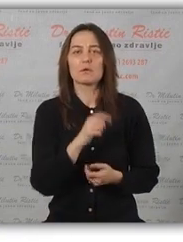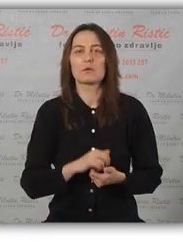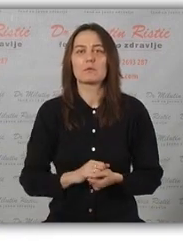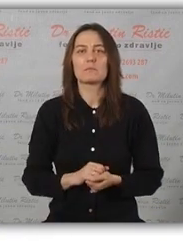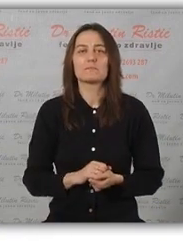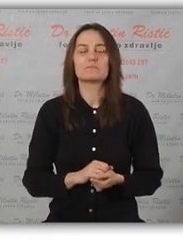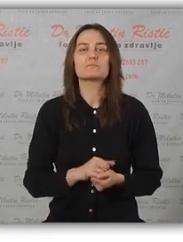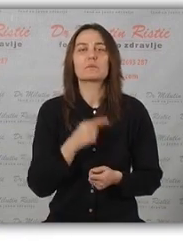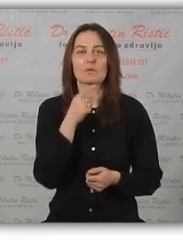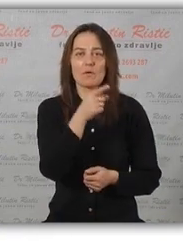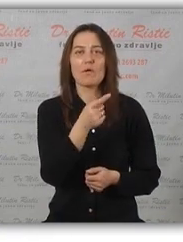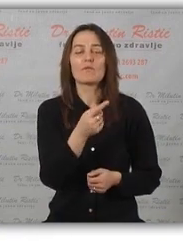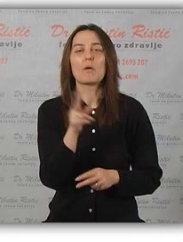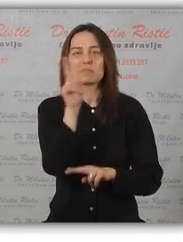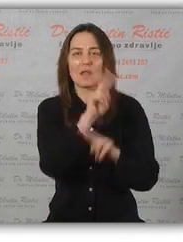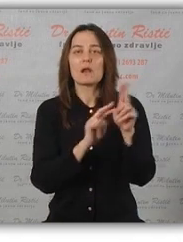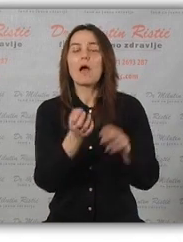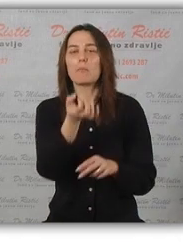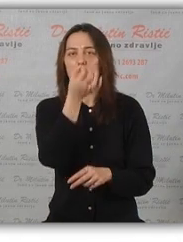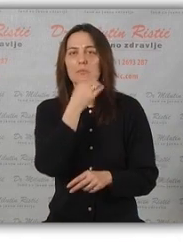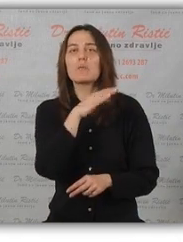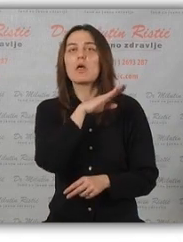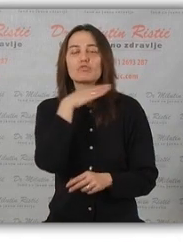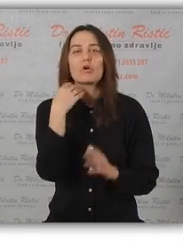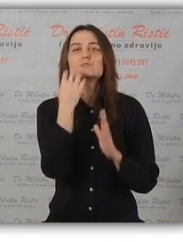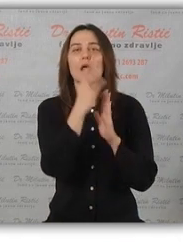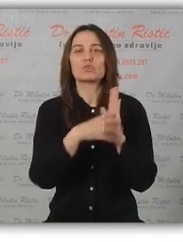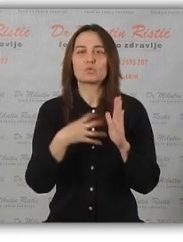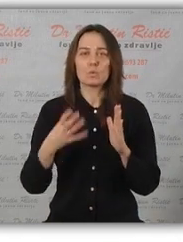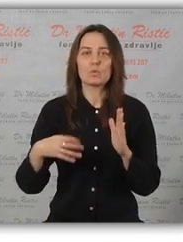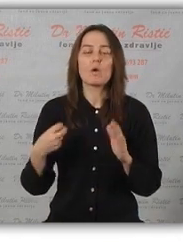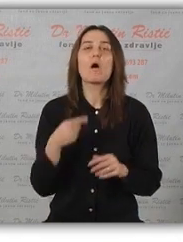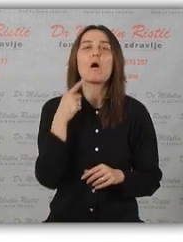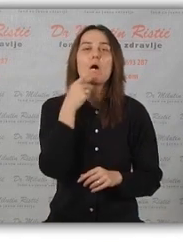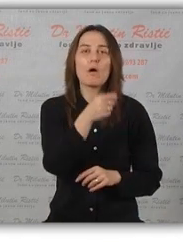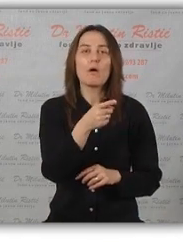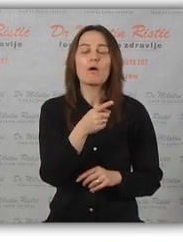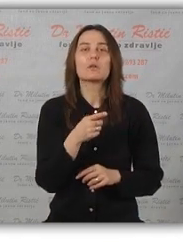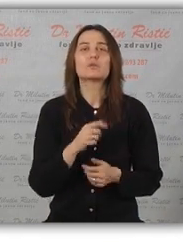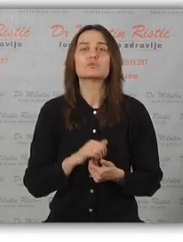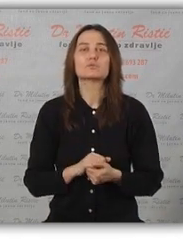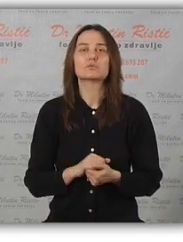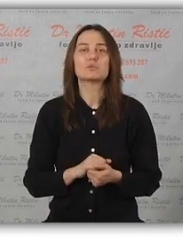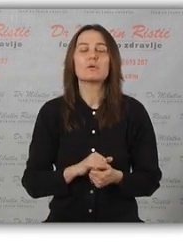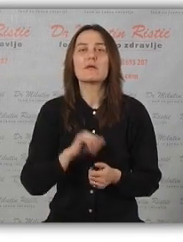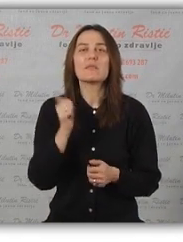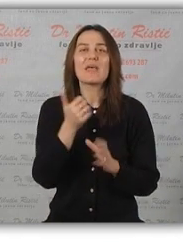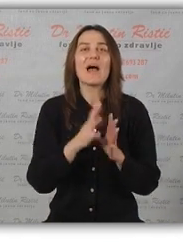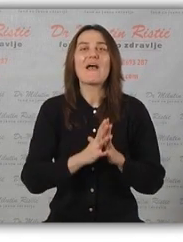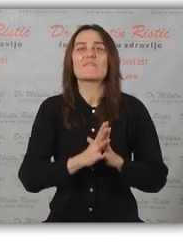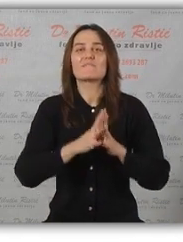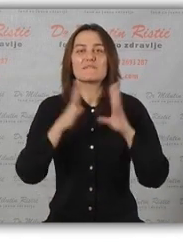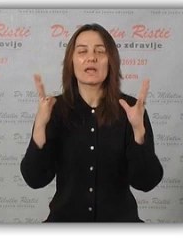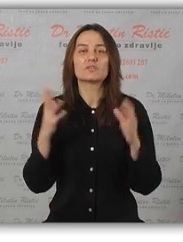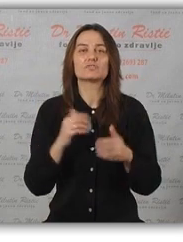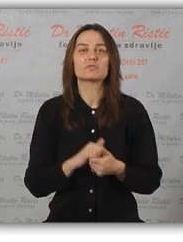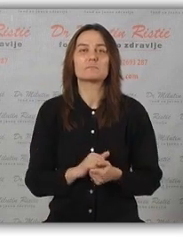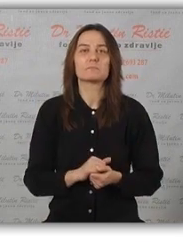su pod ovakvom terapijom dosta dugo i oni su pod